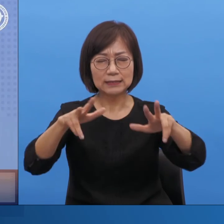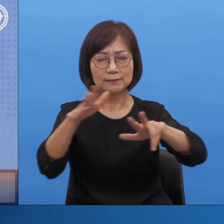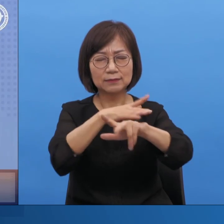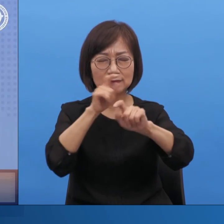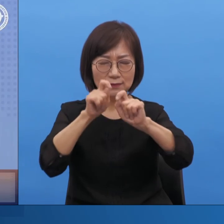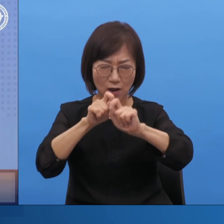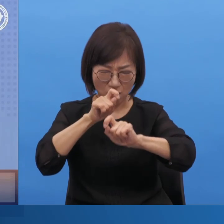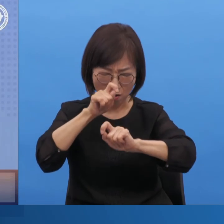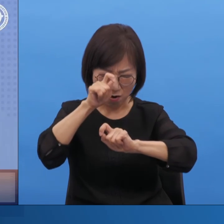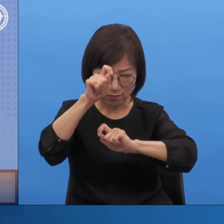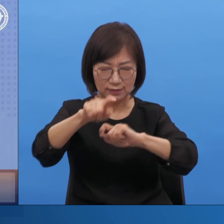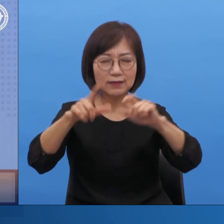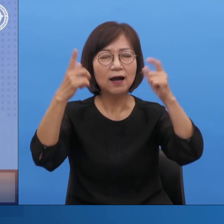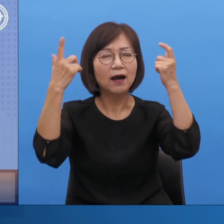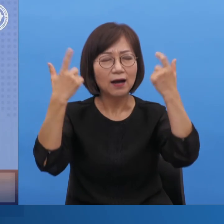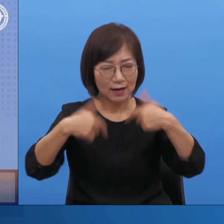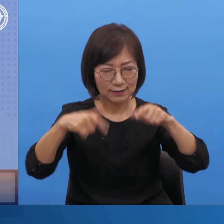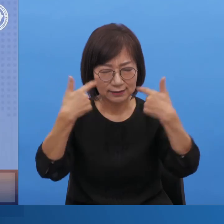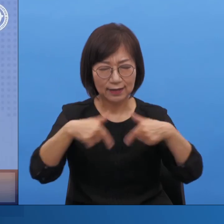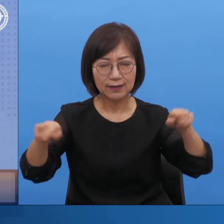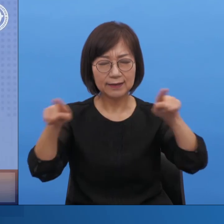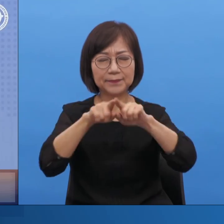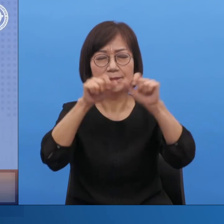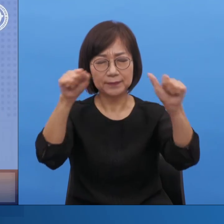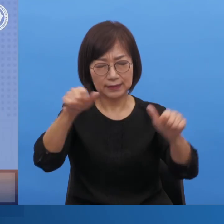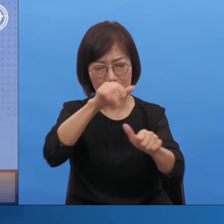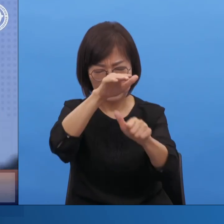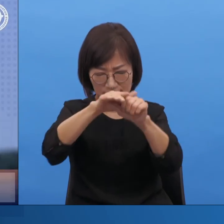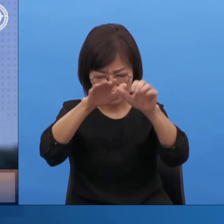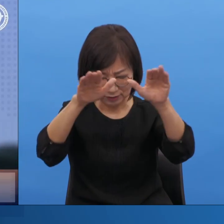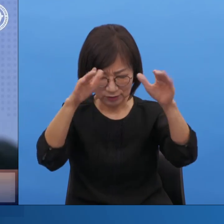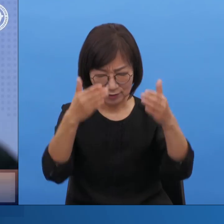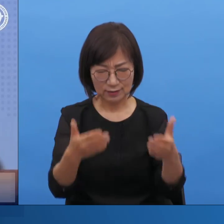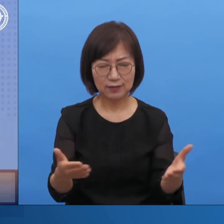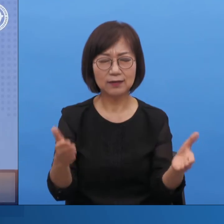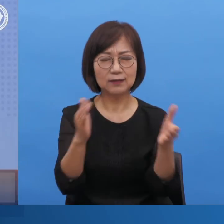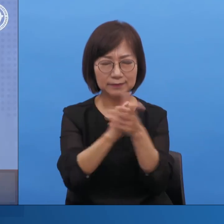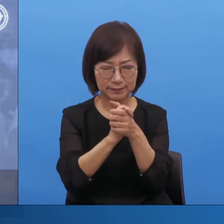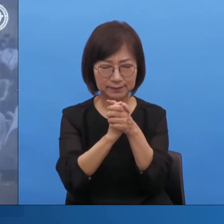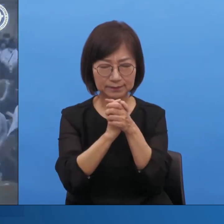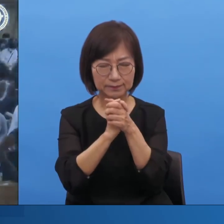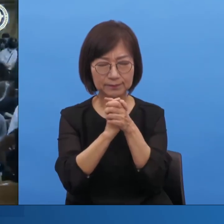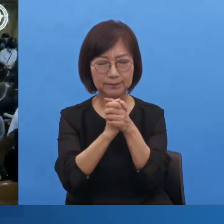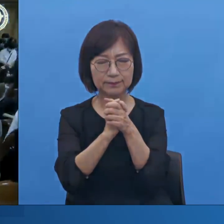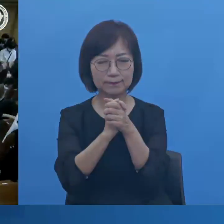영원까지 may you be with them both now, 항상 함께 계실지어다. always and forevermore. Amen.